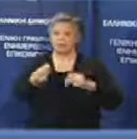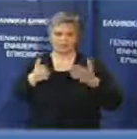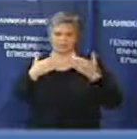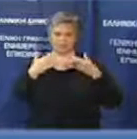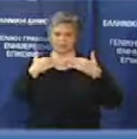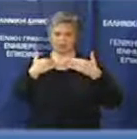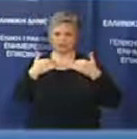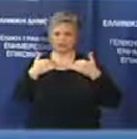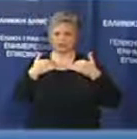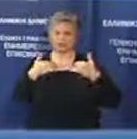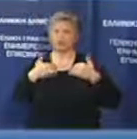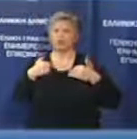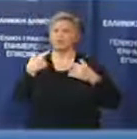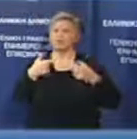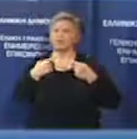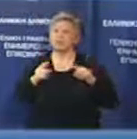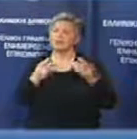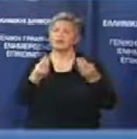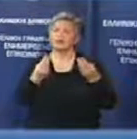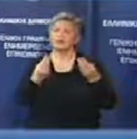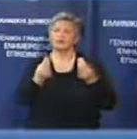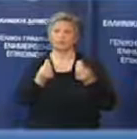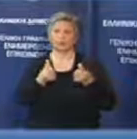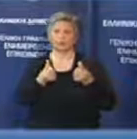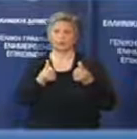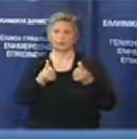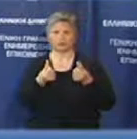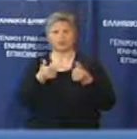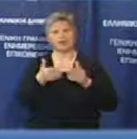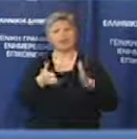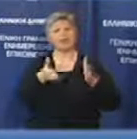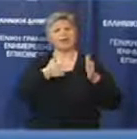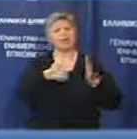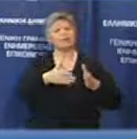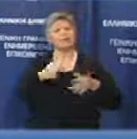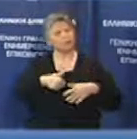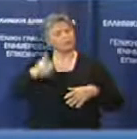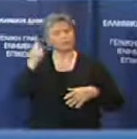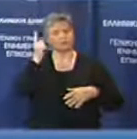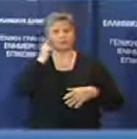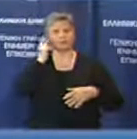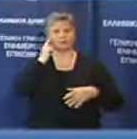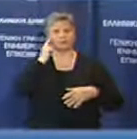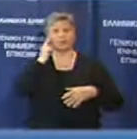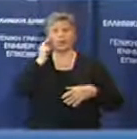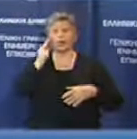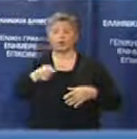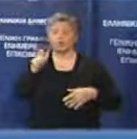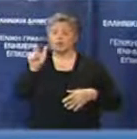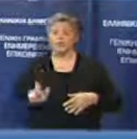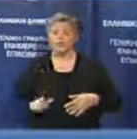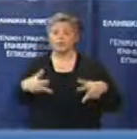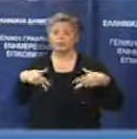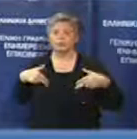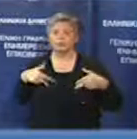διαφορετική αντίληψη, δηλαδή από τη μία πλευρά εμείς σας είπα ότι κατανοήσαμε ως λεκτικό το λάθος, διότι